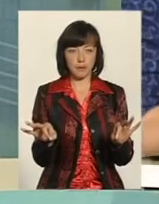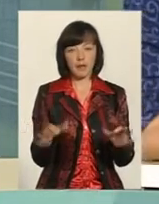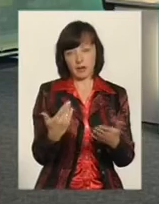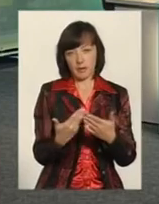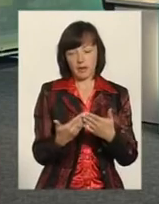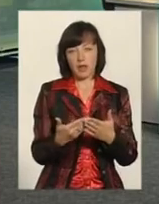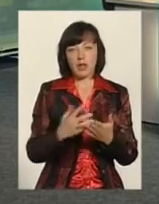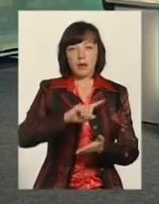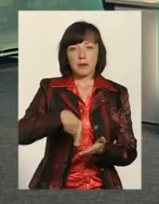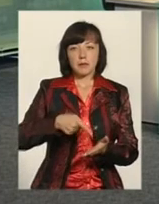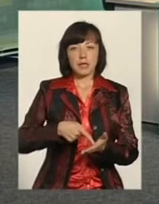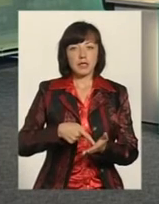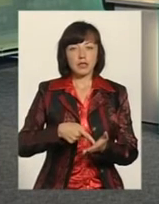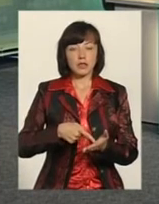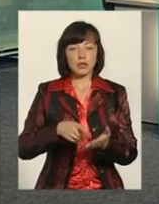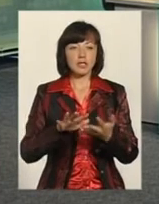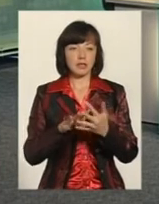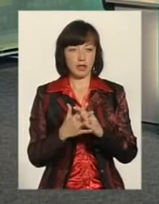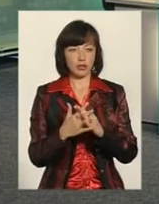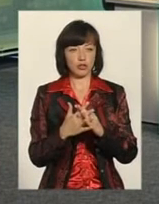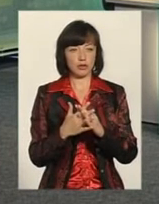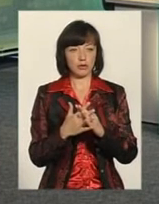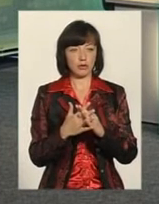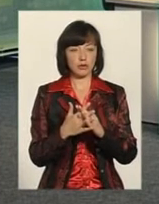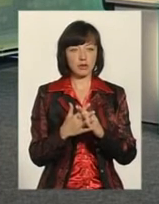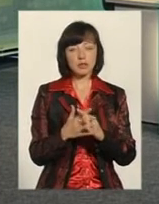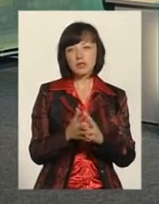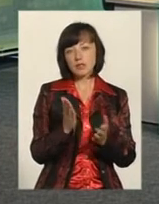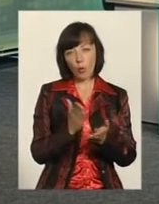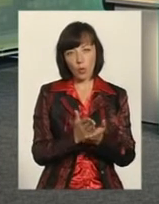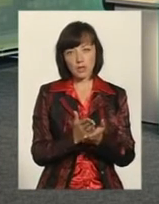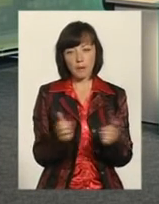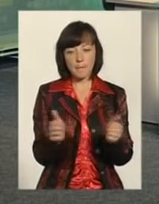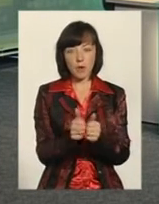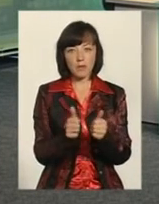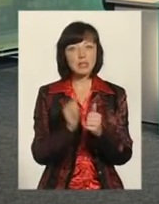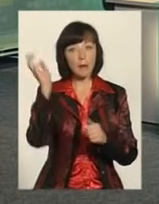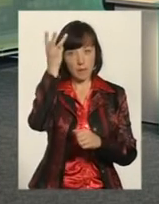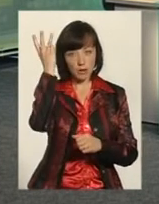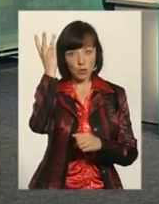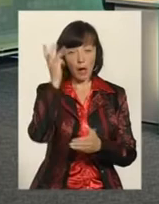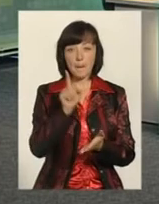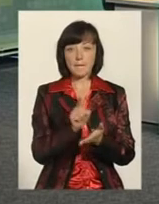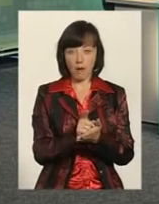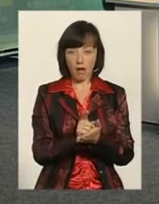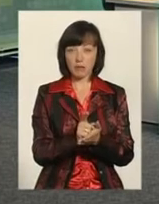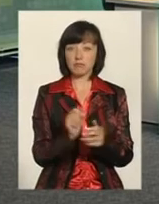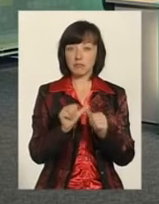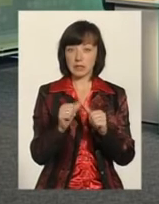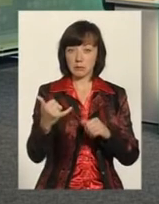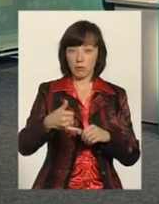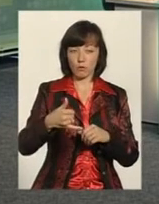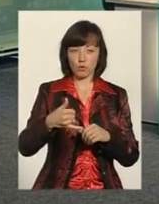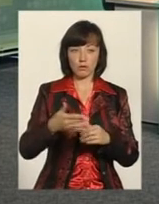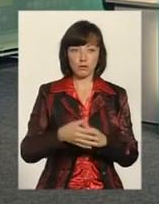місто, селище, яке знаходиться поблизу обласного центру, має заправку.